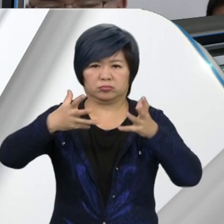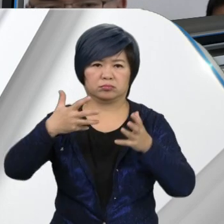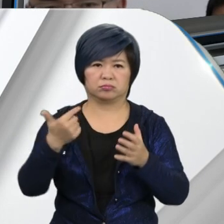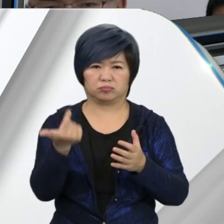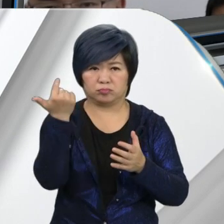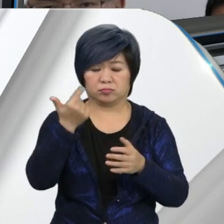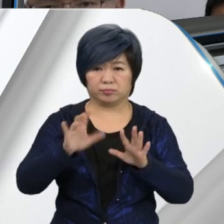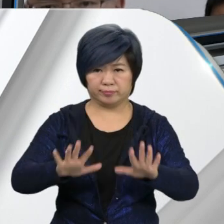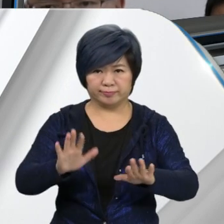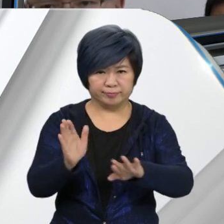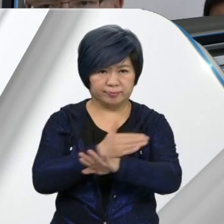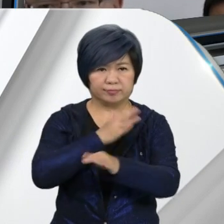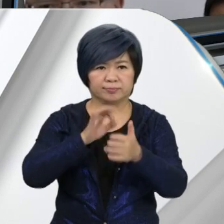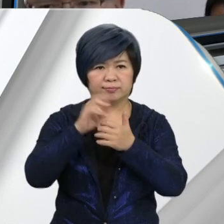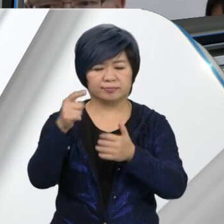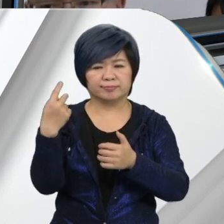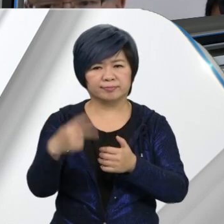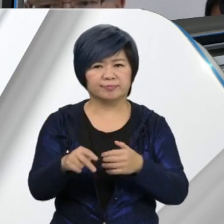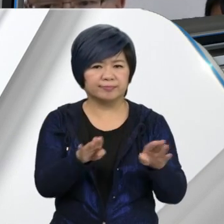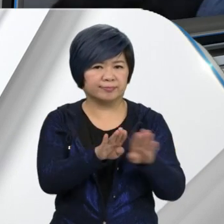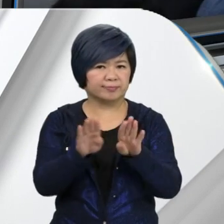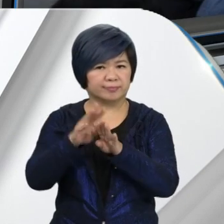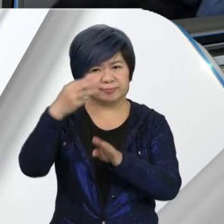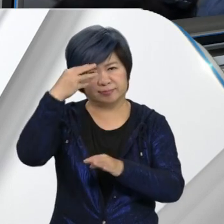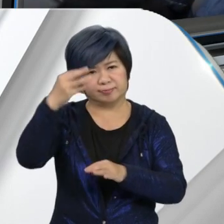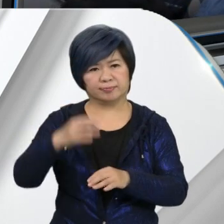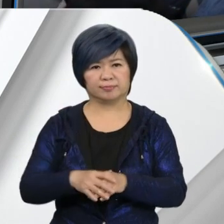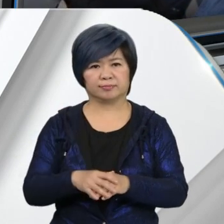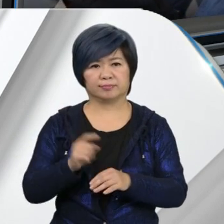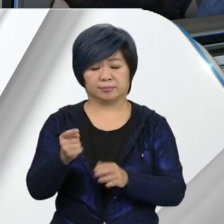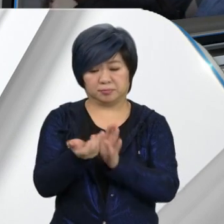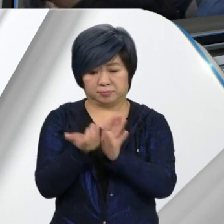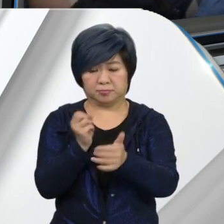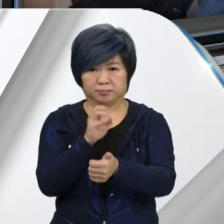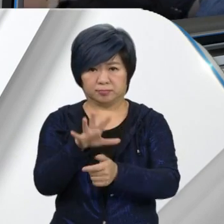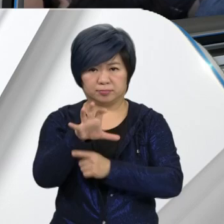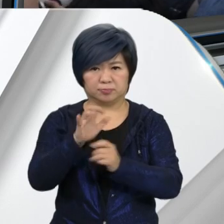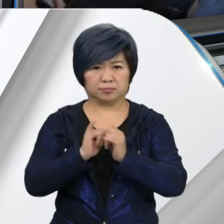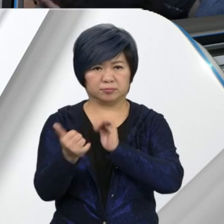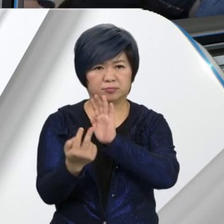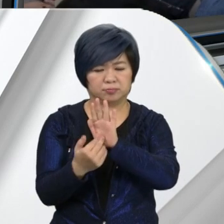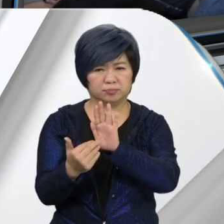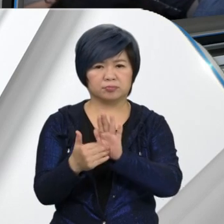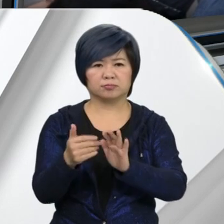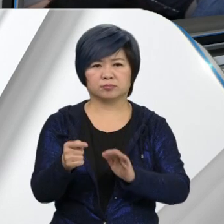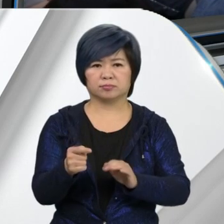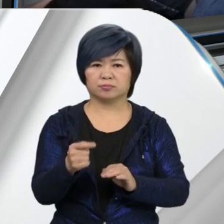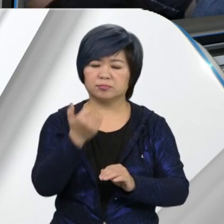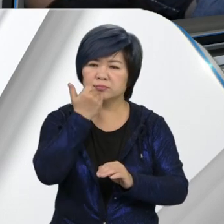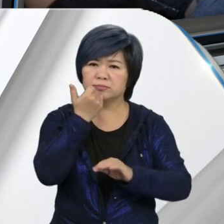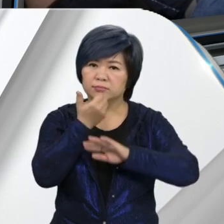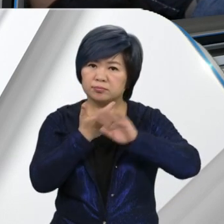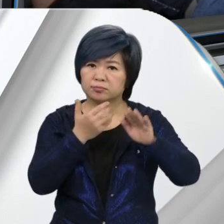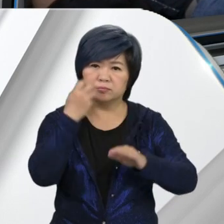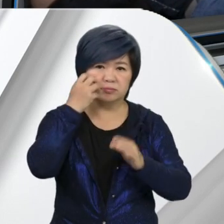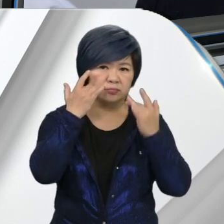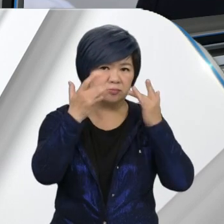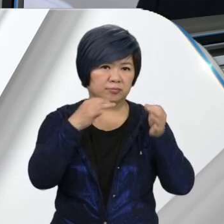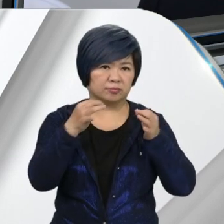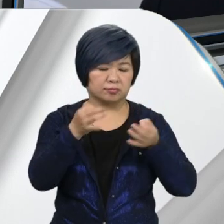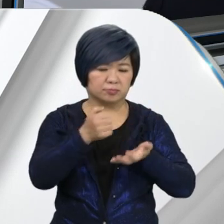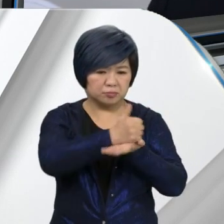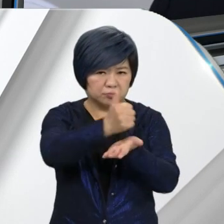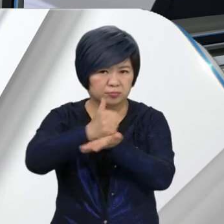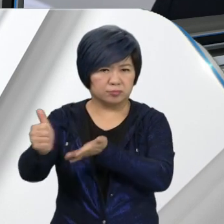本开始果菜市场果子摆连掉三年，由县通地农民来做认证，做了送到其他果菜市场